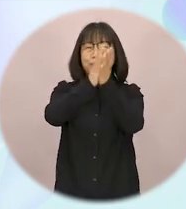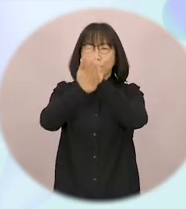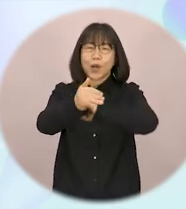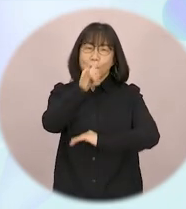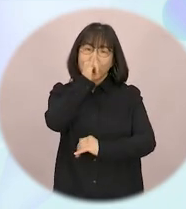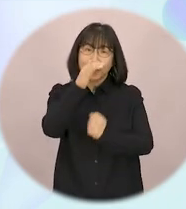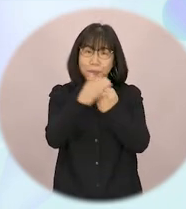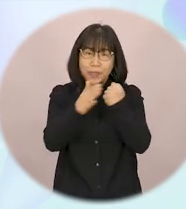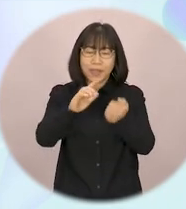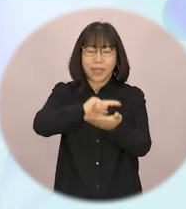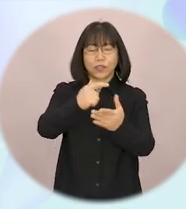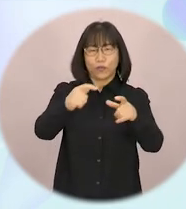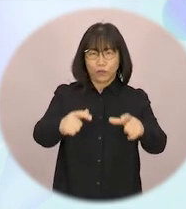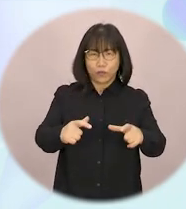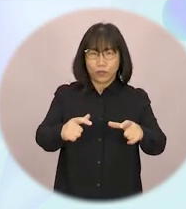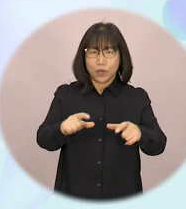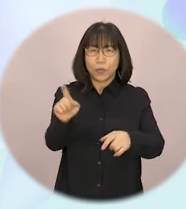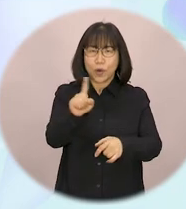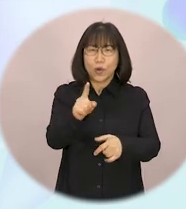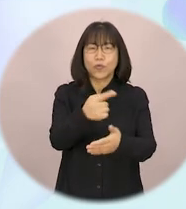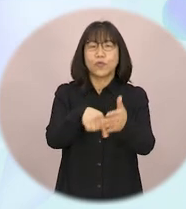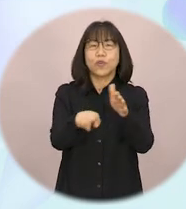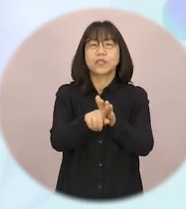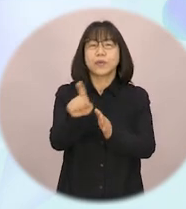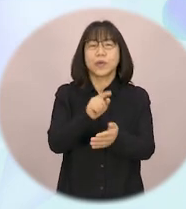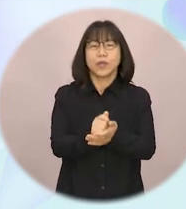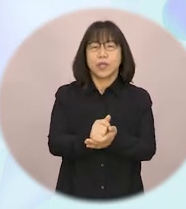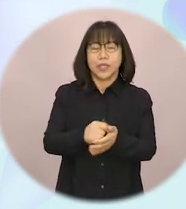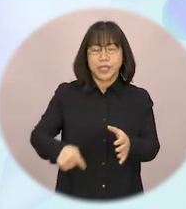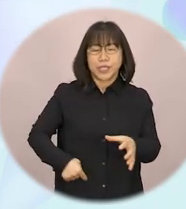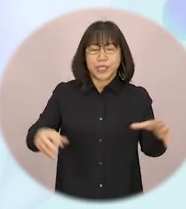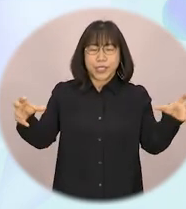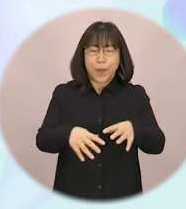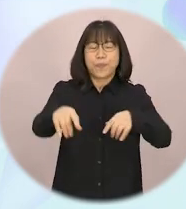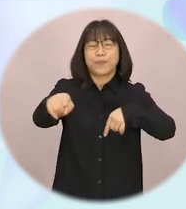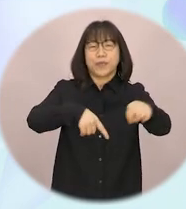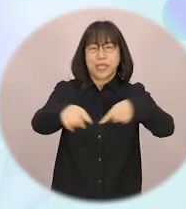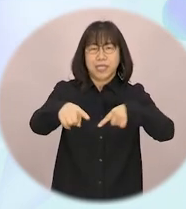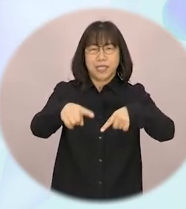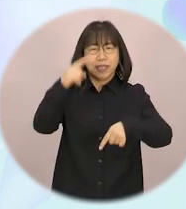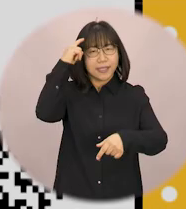지역 문제 해결을 위한 협 치유 제 발굴에 적극 나섰습니다